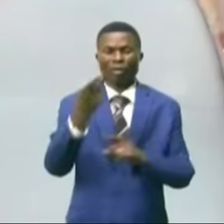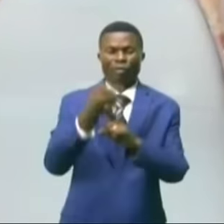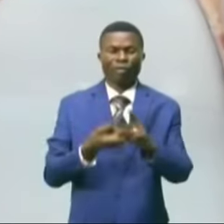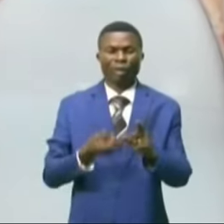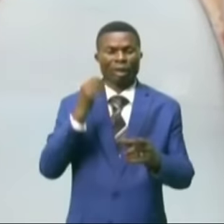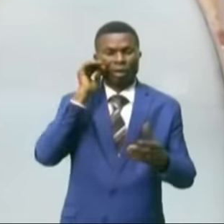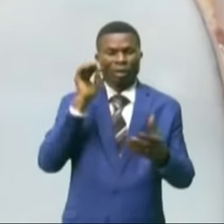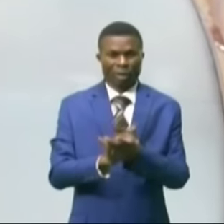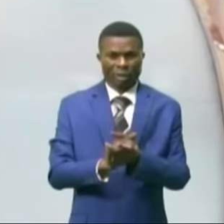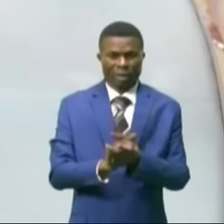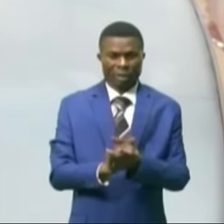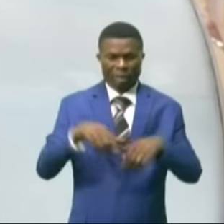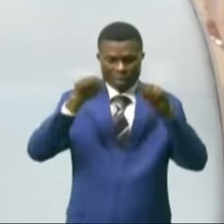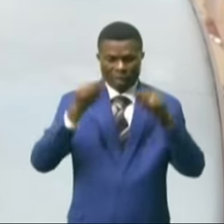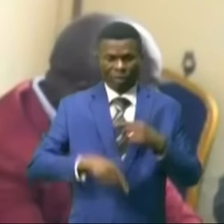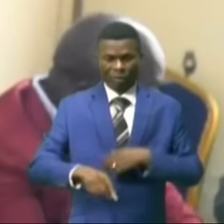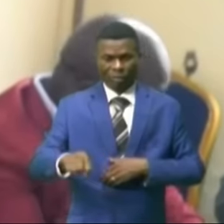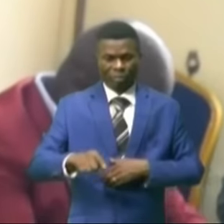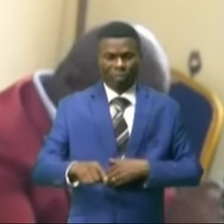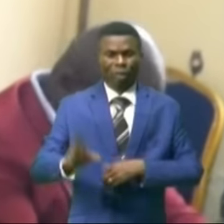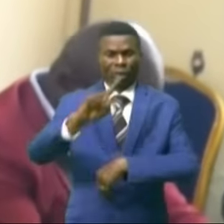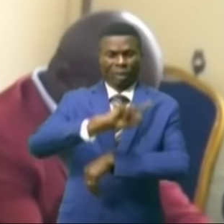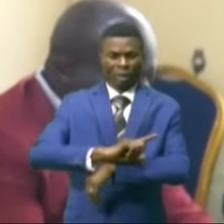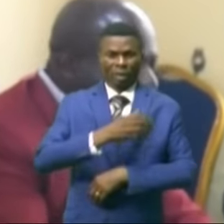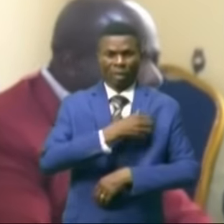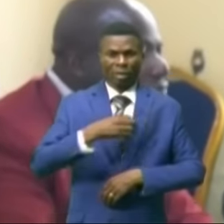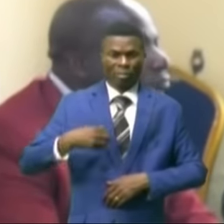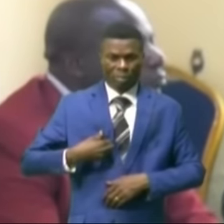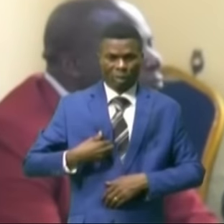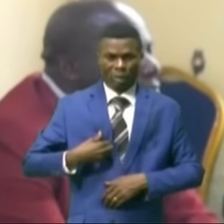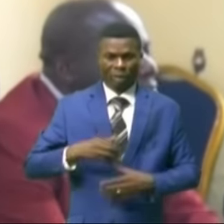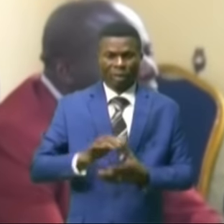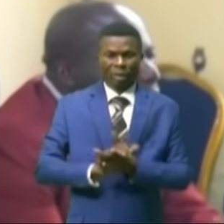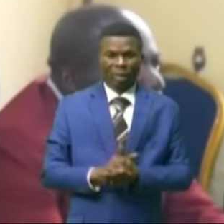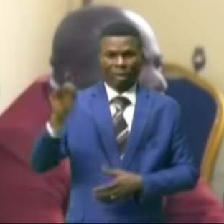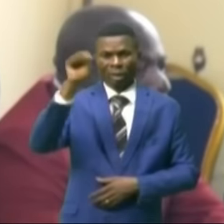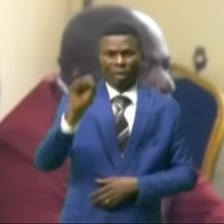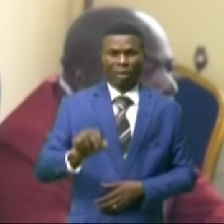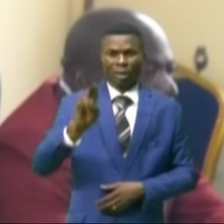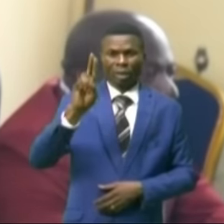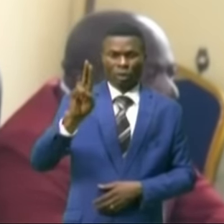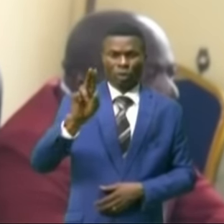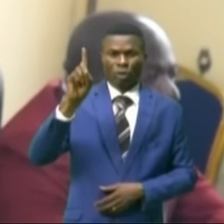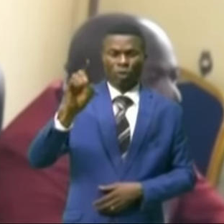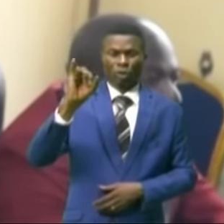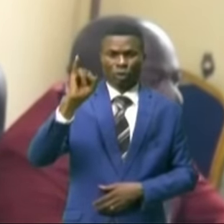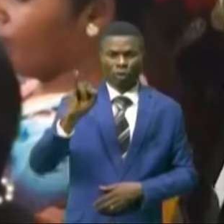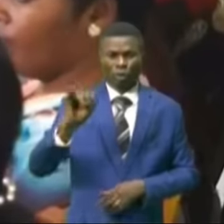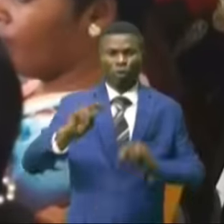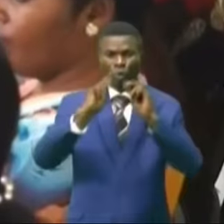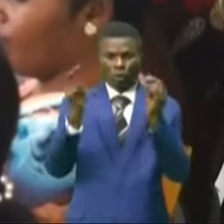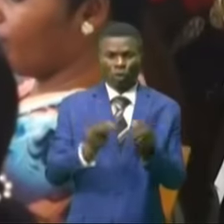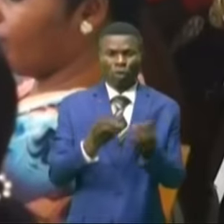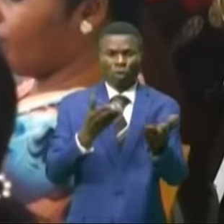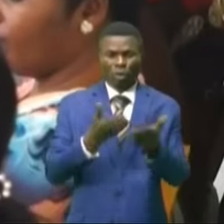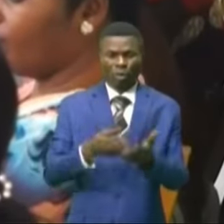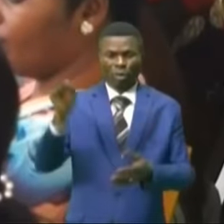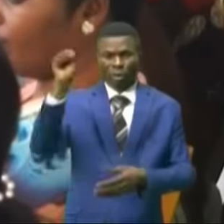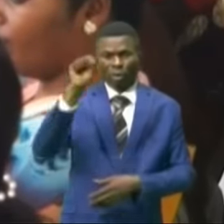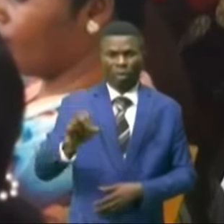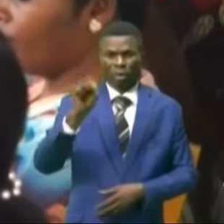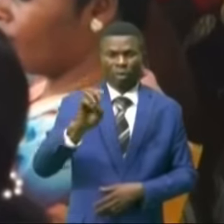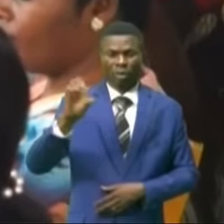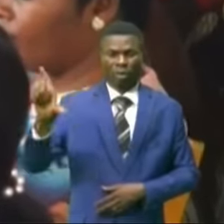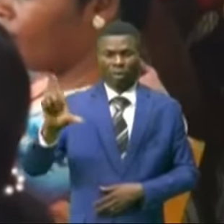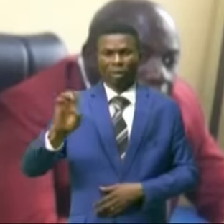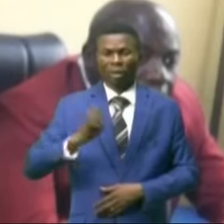femme cette année. À l'occasion, Mme Mwami Nimani Soudi, vice-présidente au sein de la délégation syndicale de la SNEL Nord-Kivu,